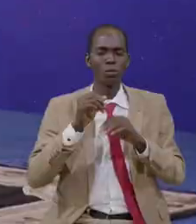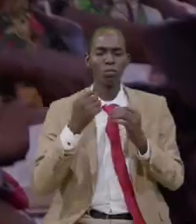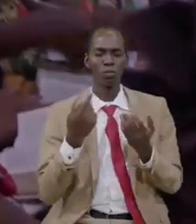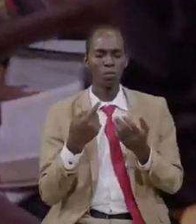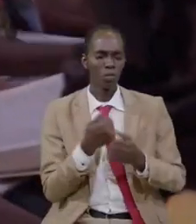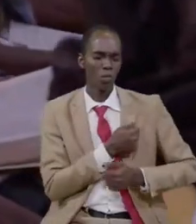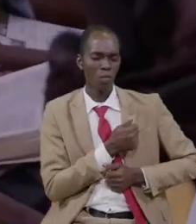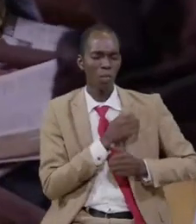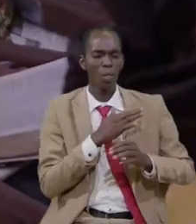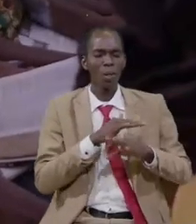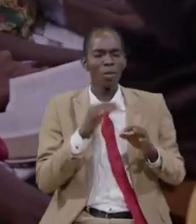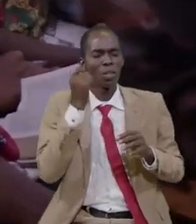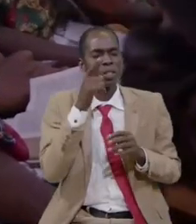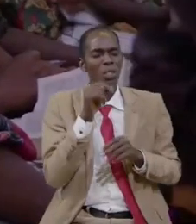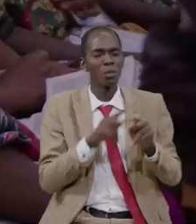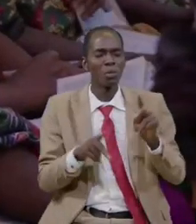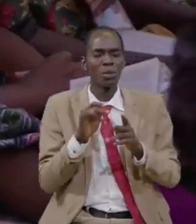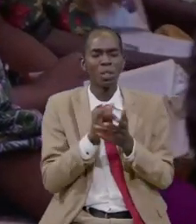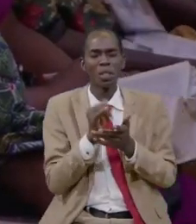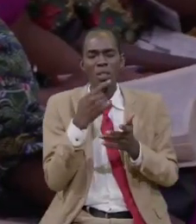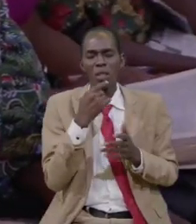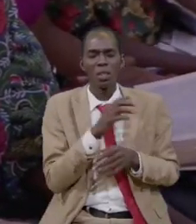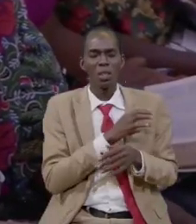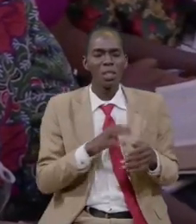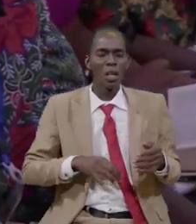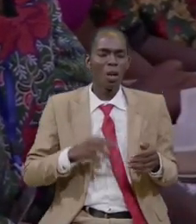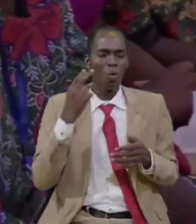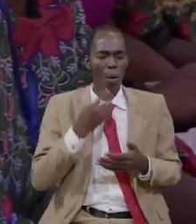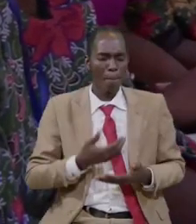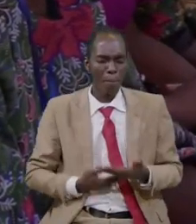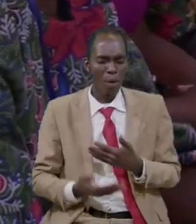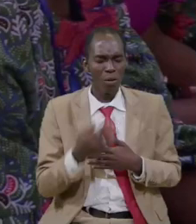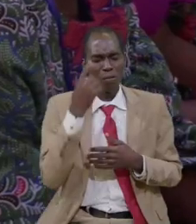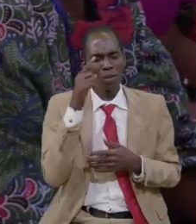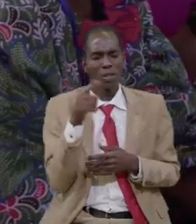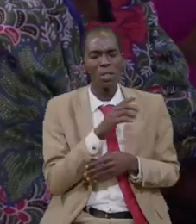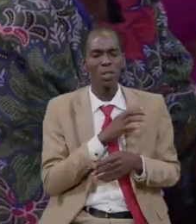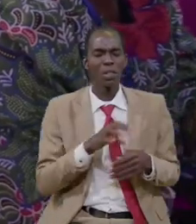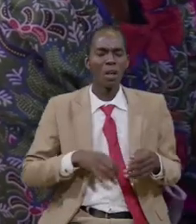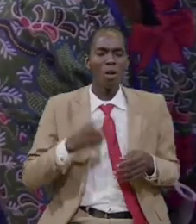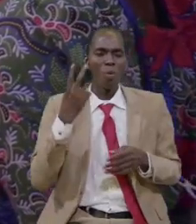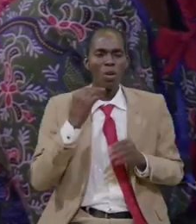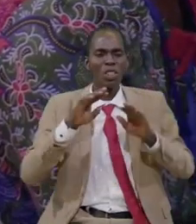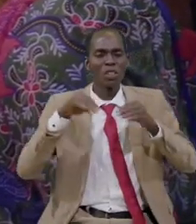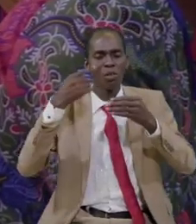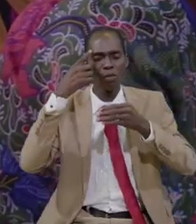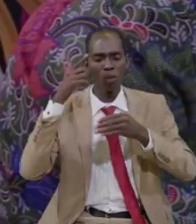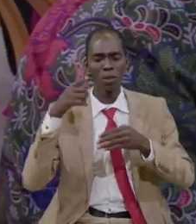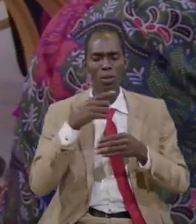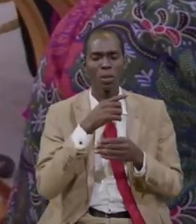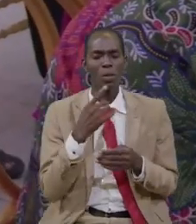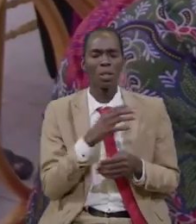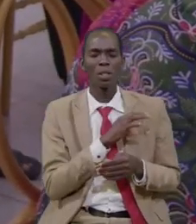comprends pas ceux-là qui disent Christ était né pour eux et que Christ a été donné pour eux et que Christ les